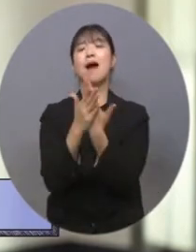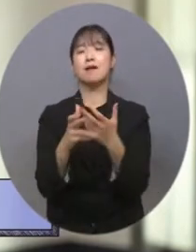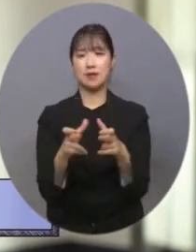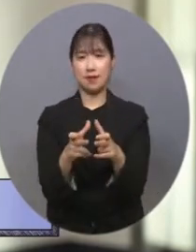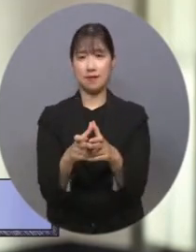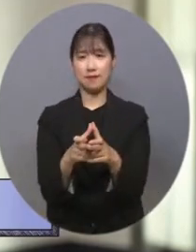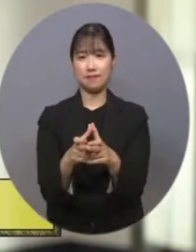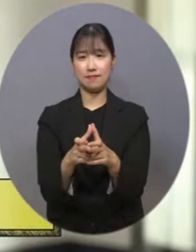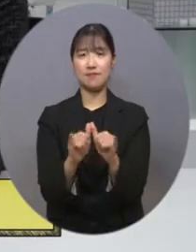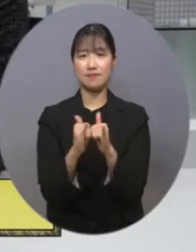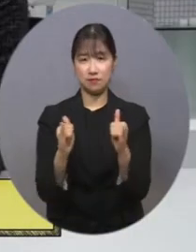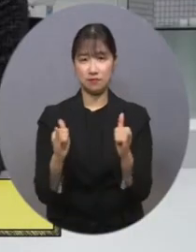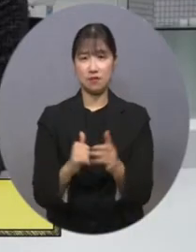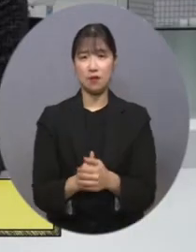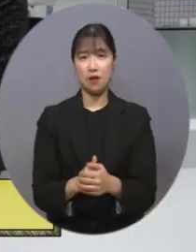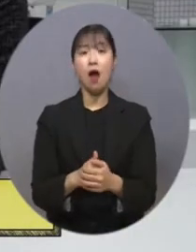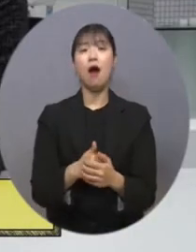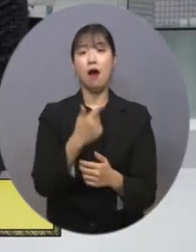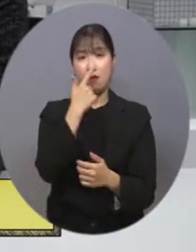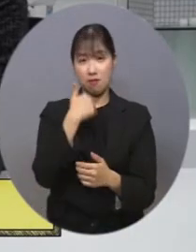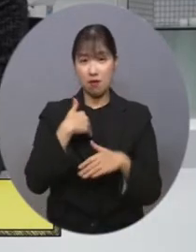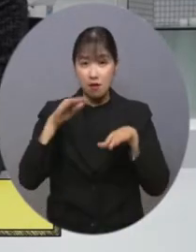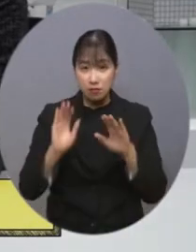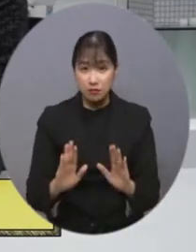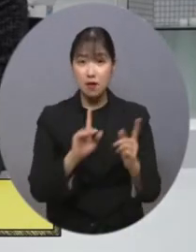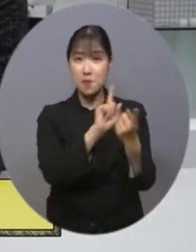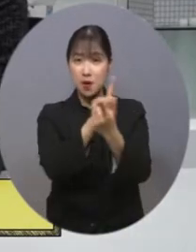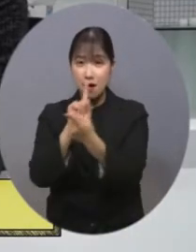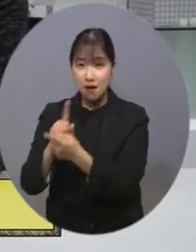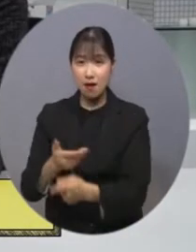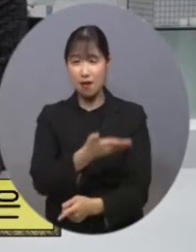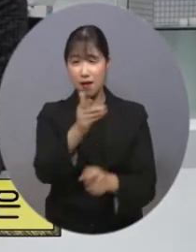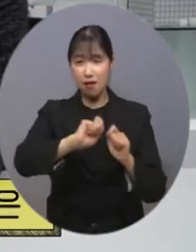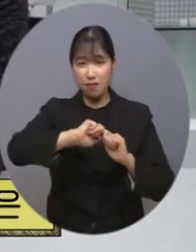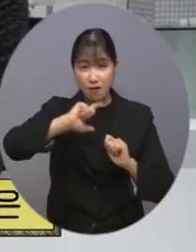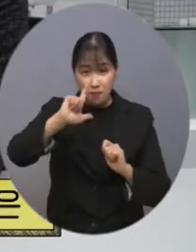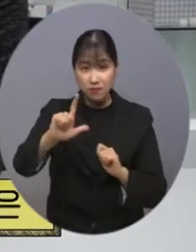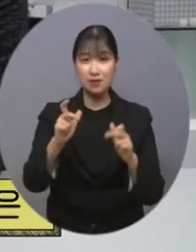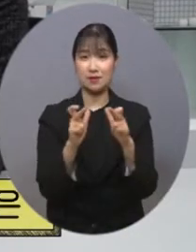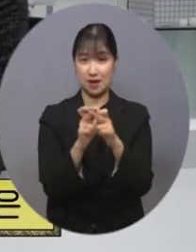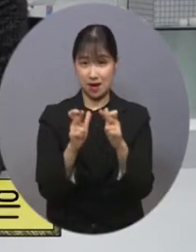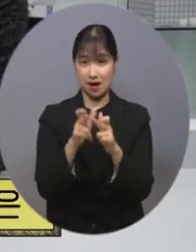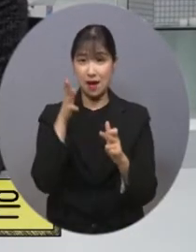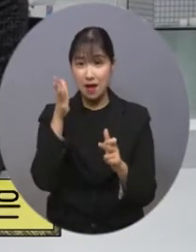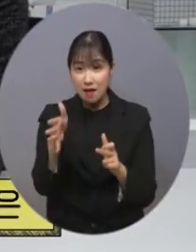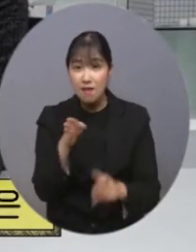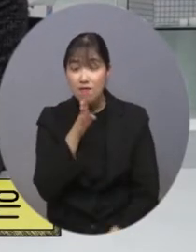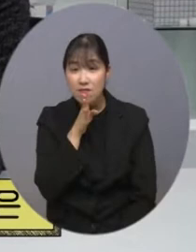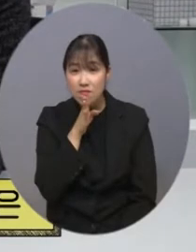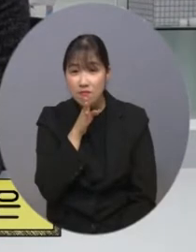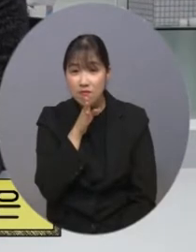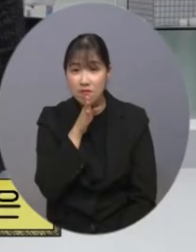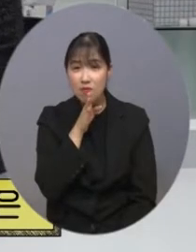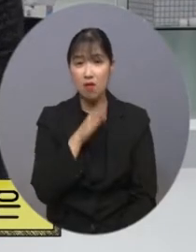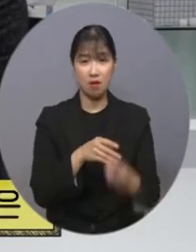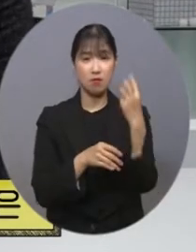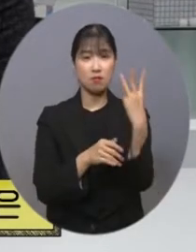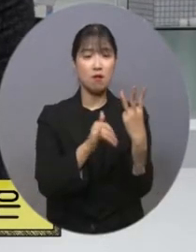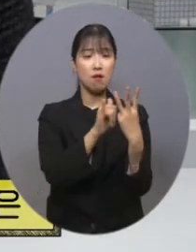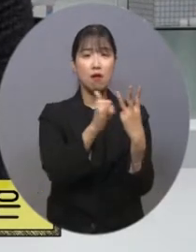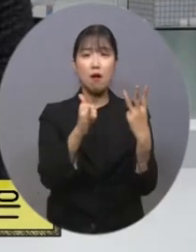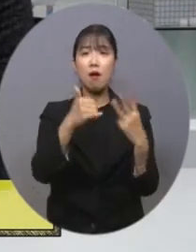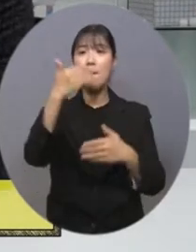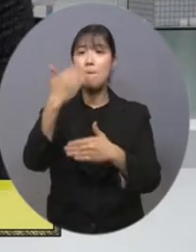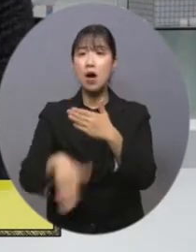장애인들입니다. 아, 그럼 제가 여태까지 만나 뵙던 분들 대부분이 다 장애인 분들이시고 예, 예. 그럼 세 분